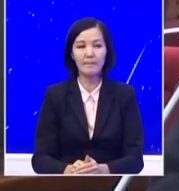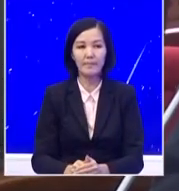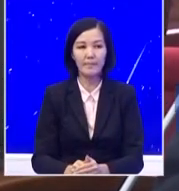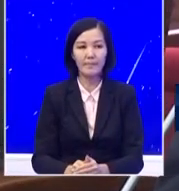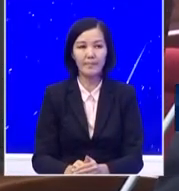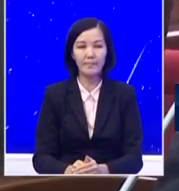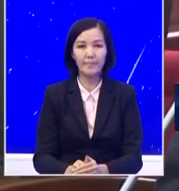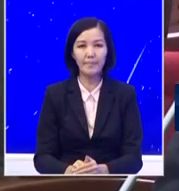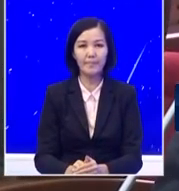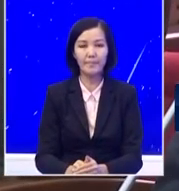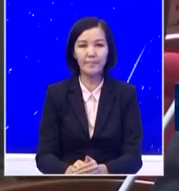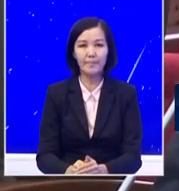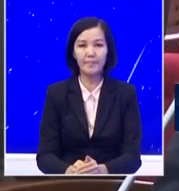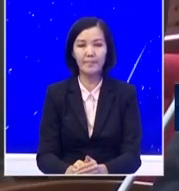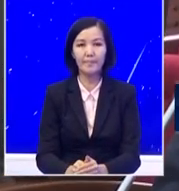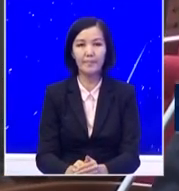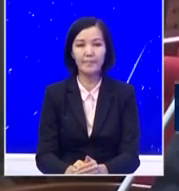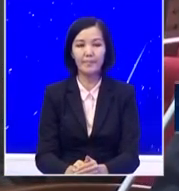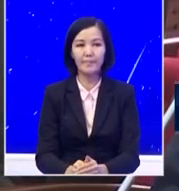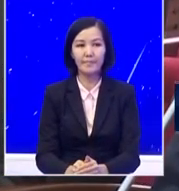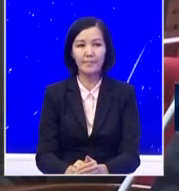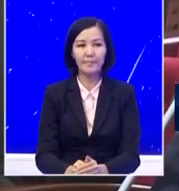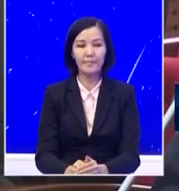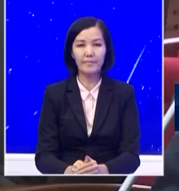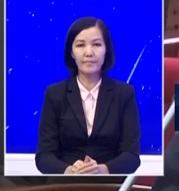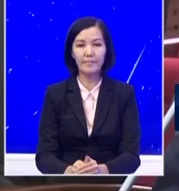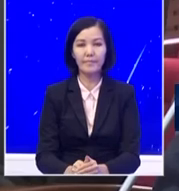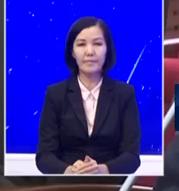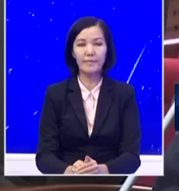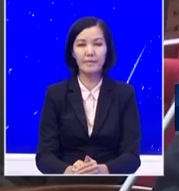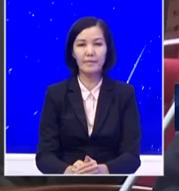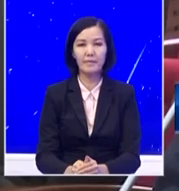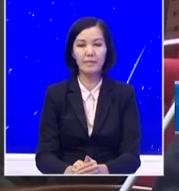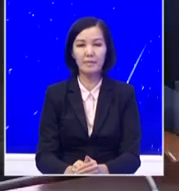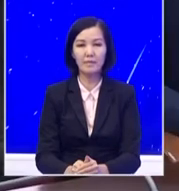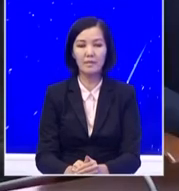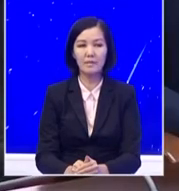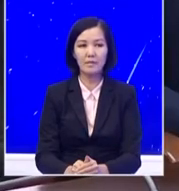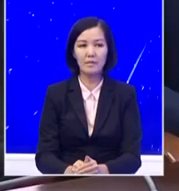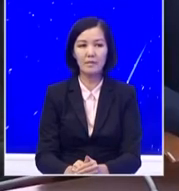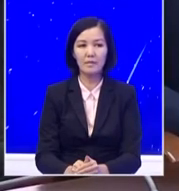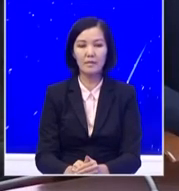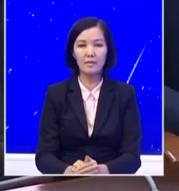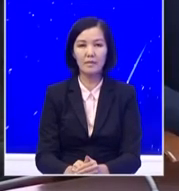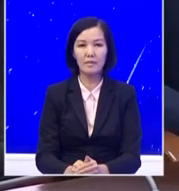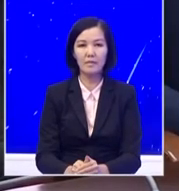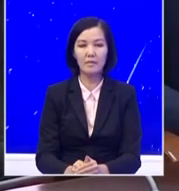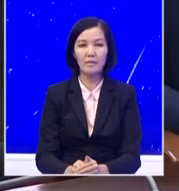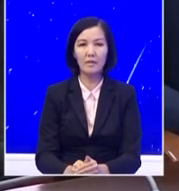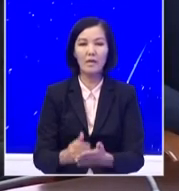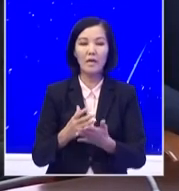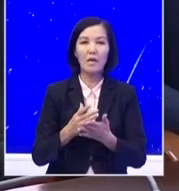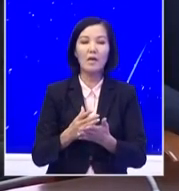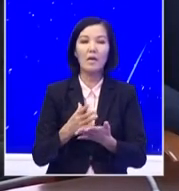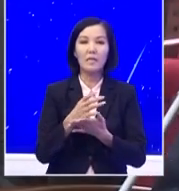Загрузка лекарственных средств 129% мы вышли. Соска фармация, я вам говорил, до 2,5 месячного запаса. Ну, до 2-месячного запаса,